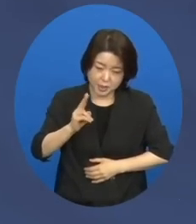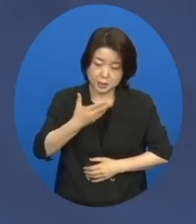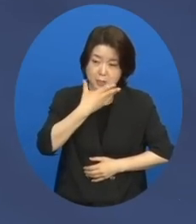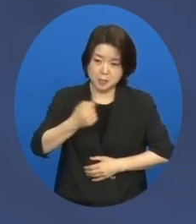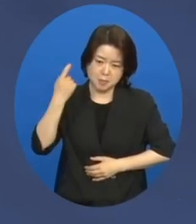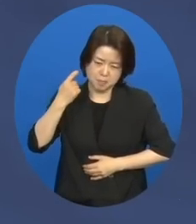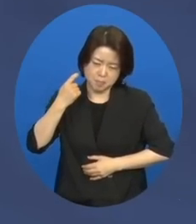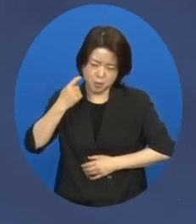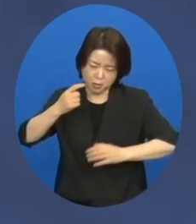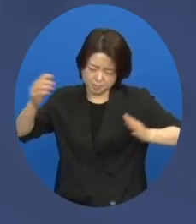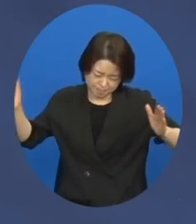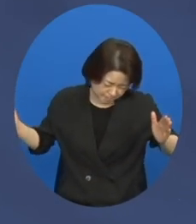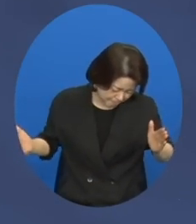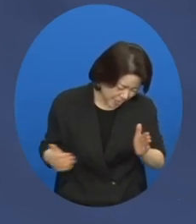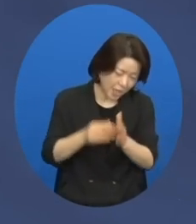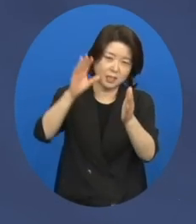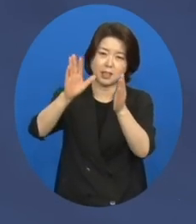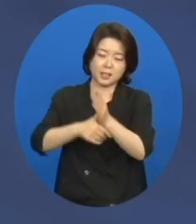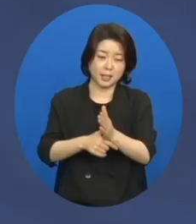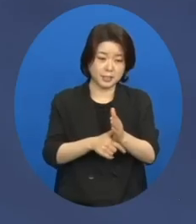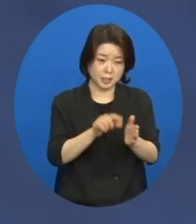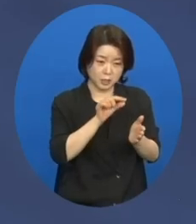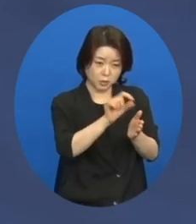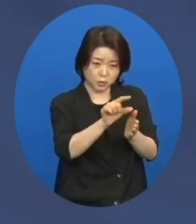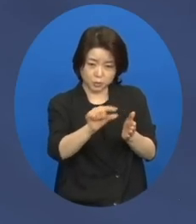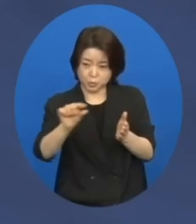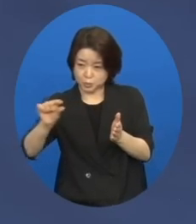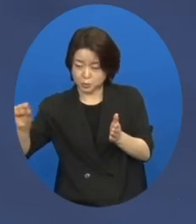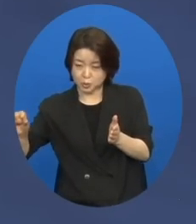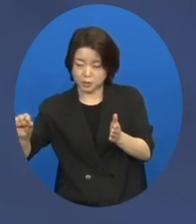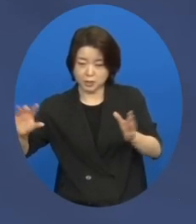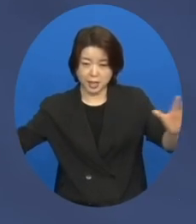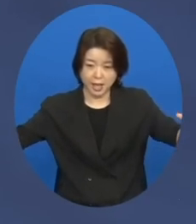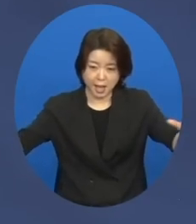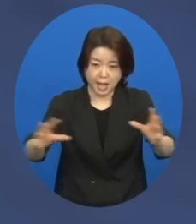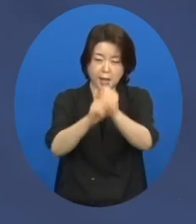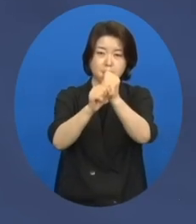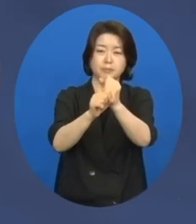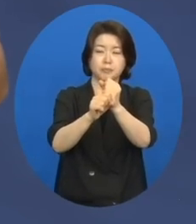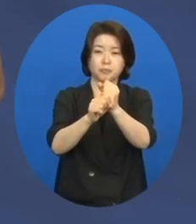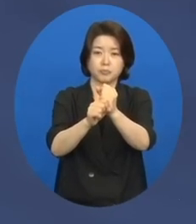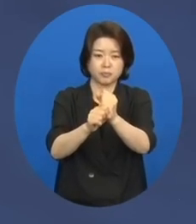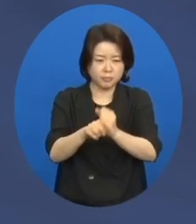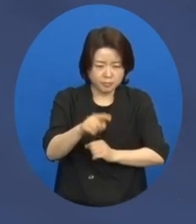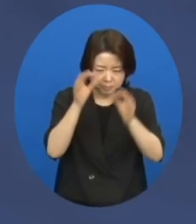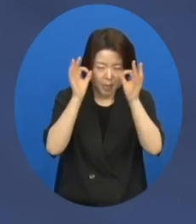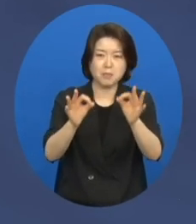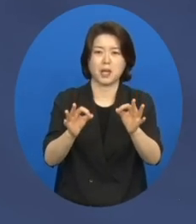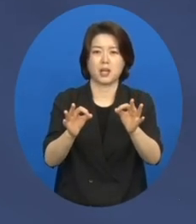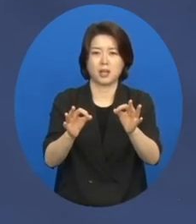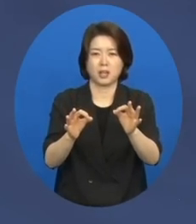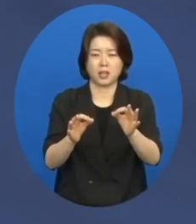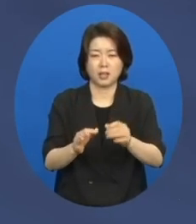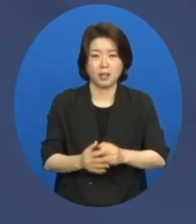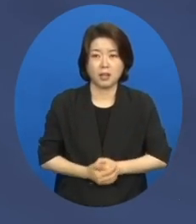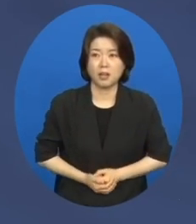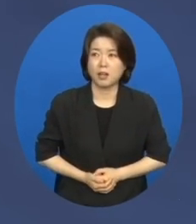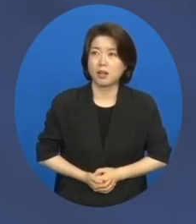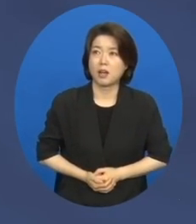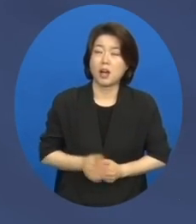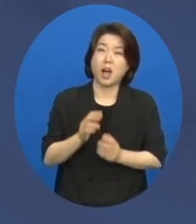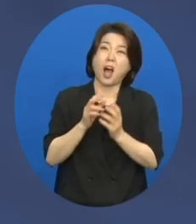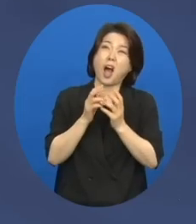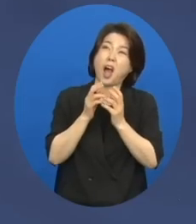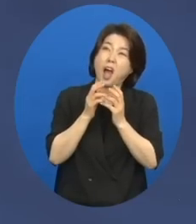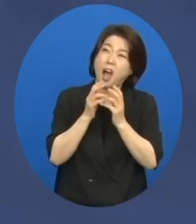날 때까지 조각조각 다뤘던 주제를 총체적으로 다루기 시작했어요. 그리고 저희가 으악